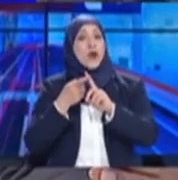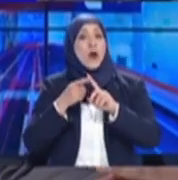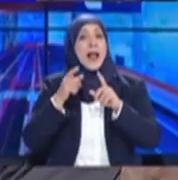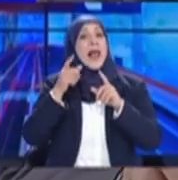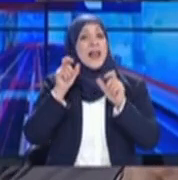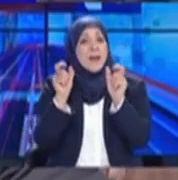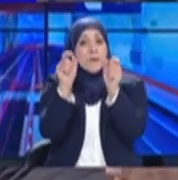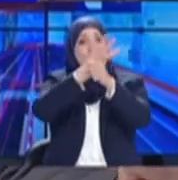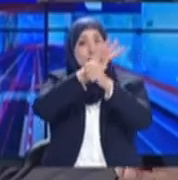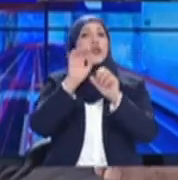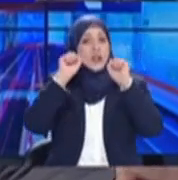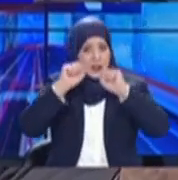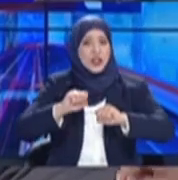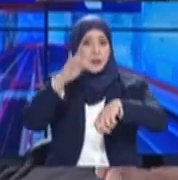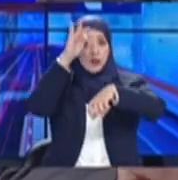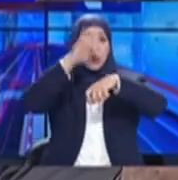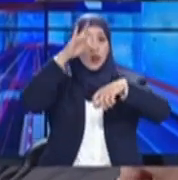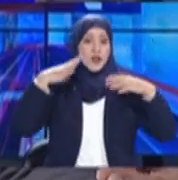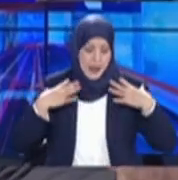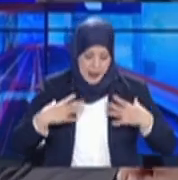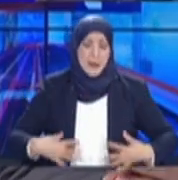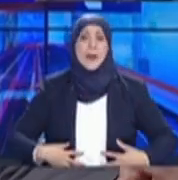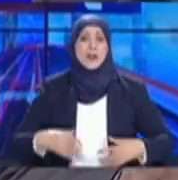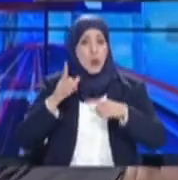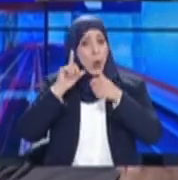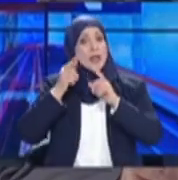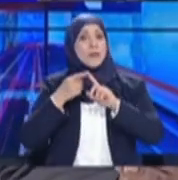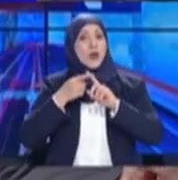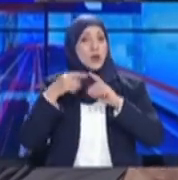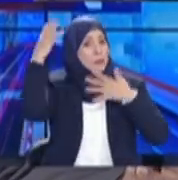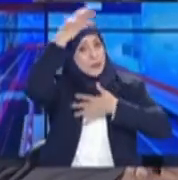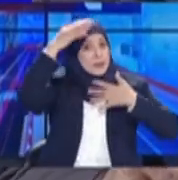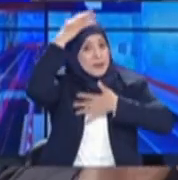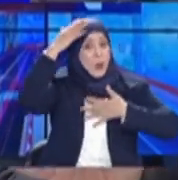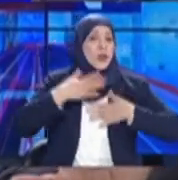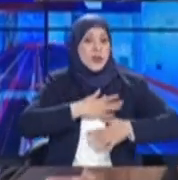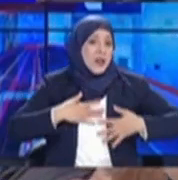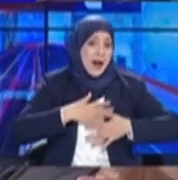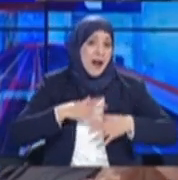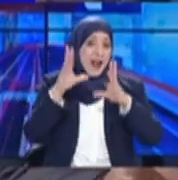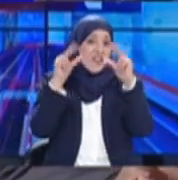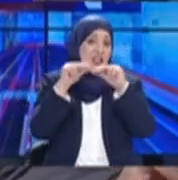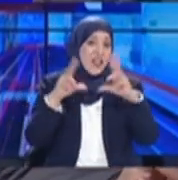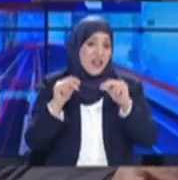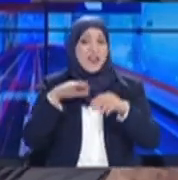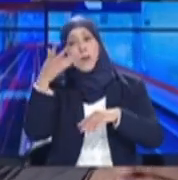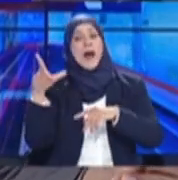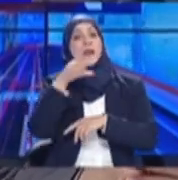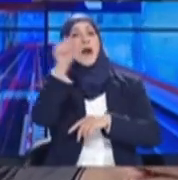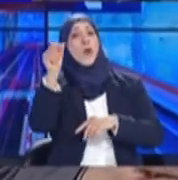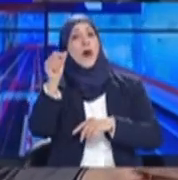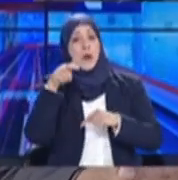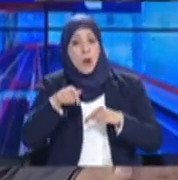في المستودع ويش بالماء والصابون واشنطن او كل شيء ويروح هذا كل ما هو موجود حال الحاله